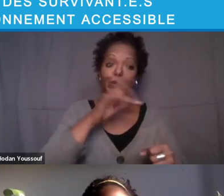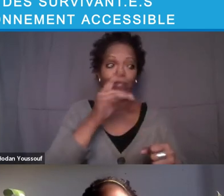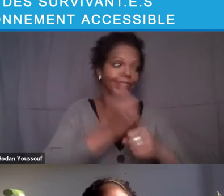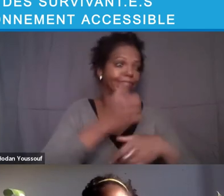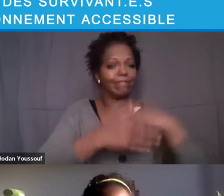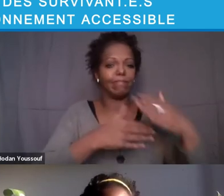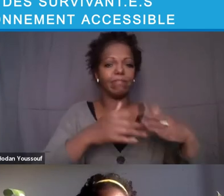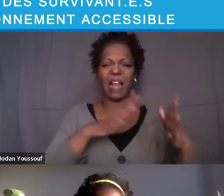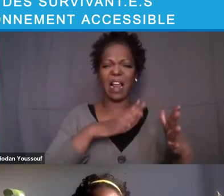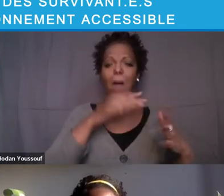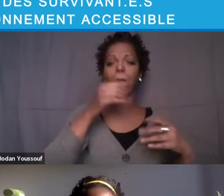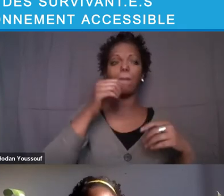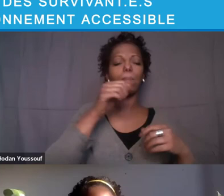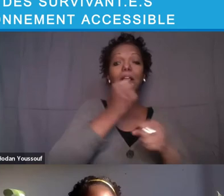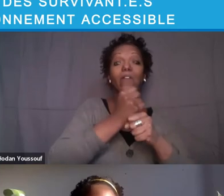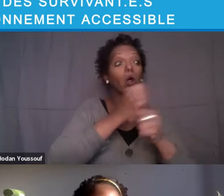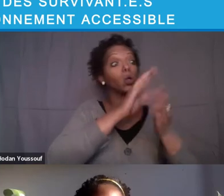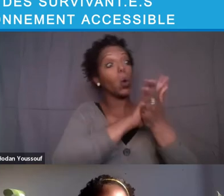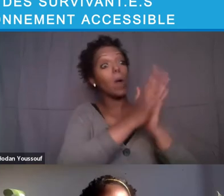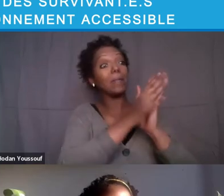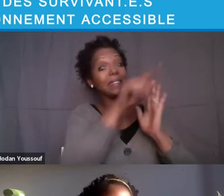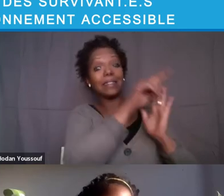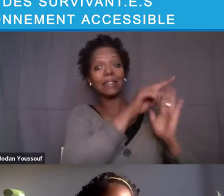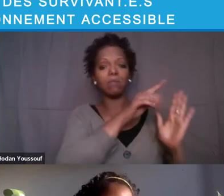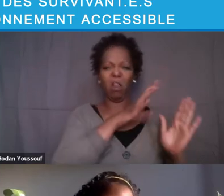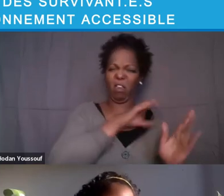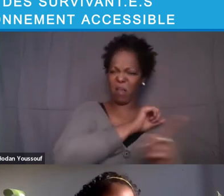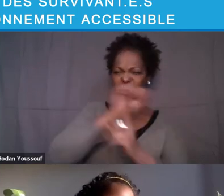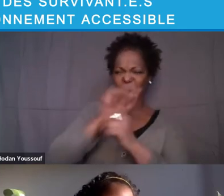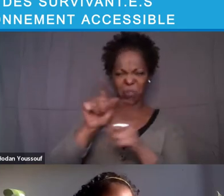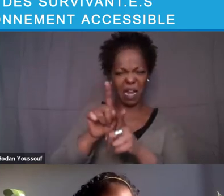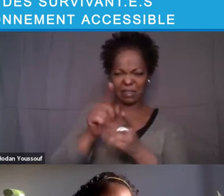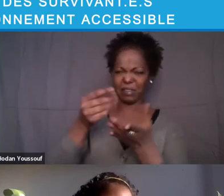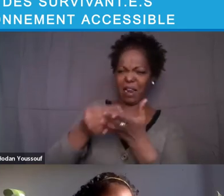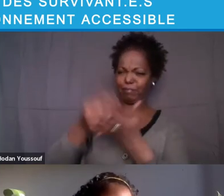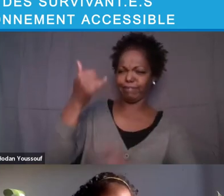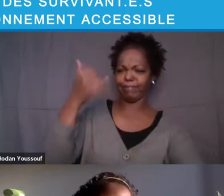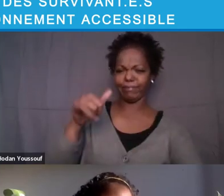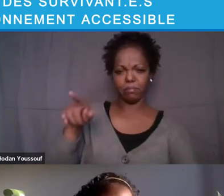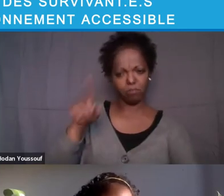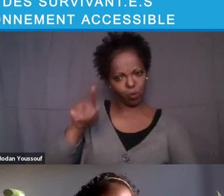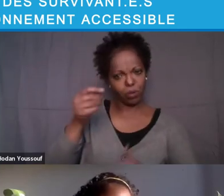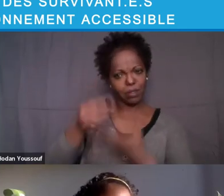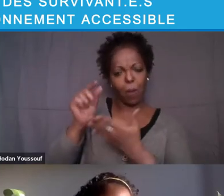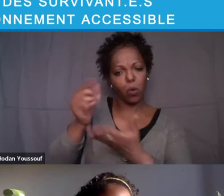nourrir leurs enfants. Donc, ils n'ont pas accès à de l'éducation, ils ne peuvent pas